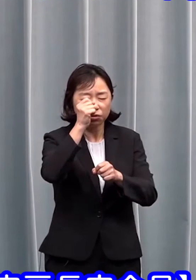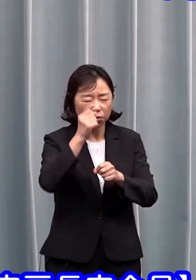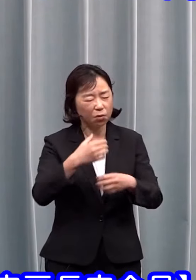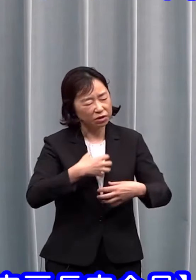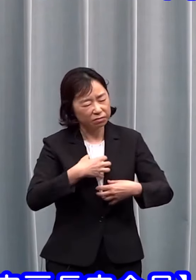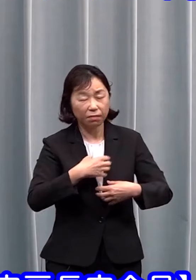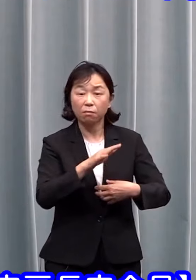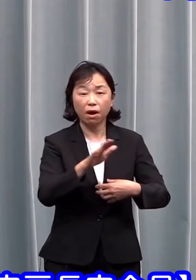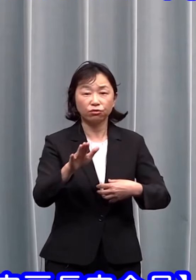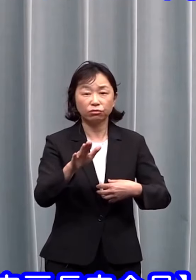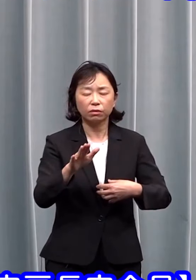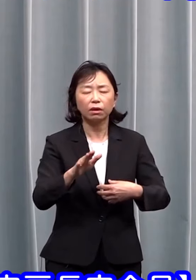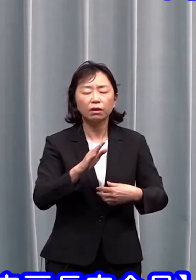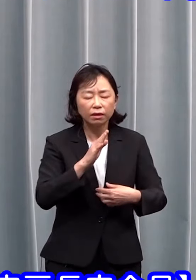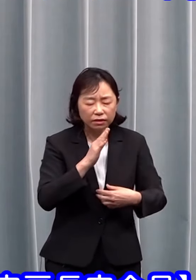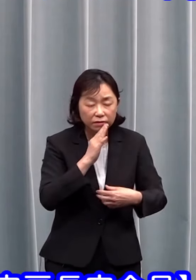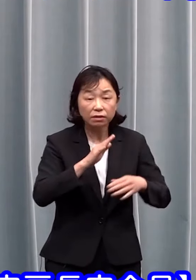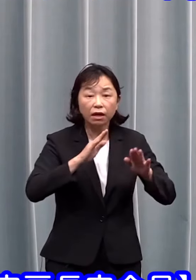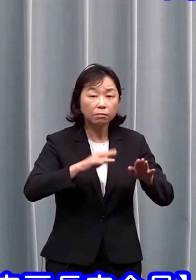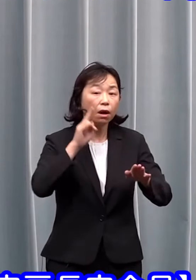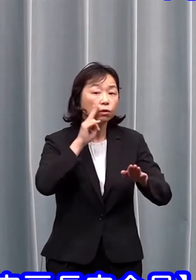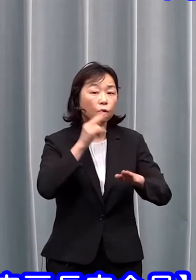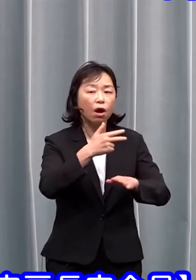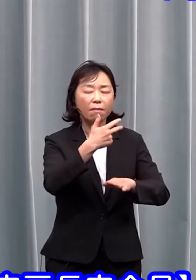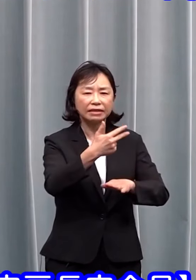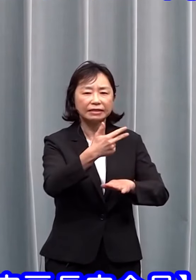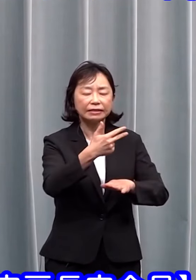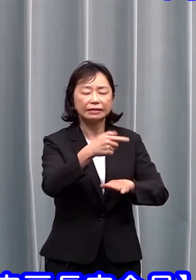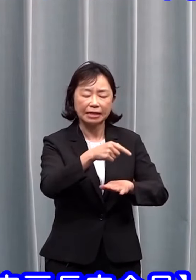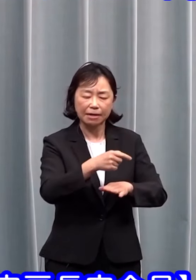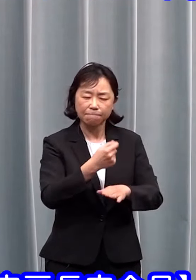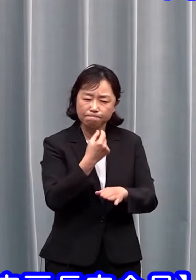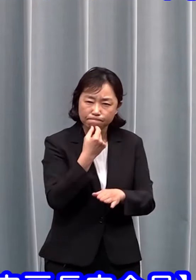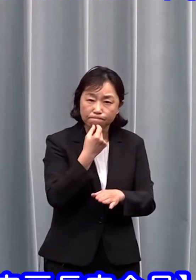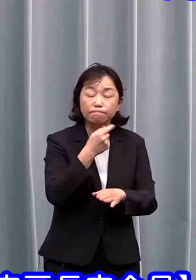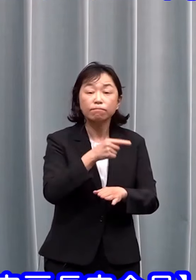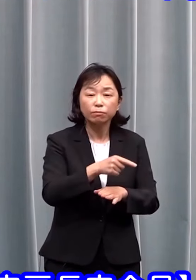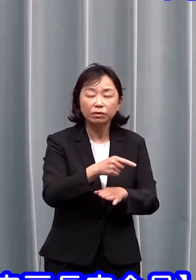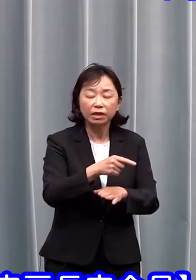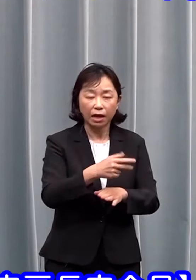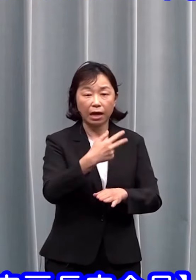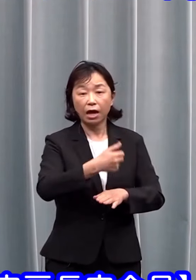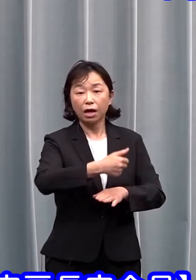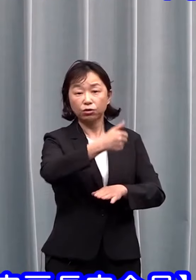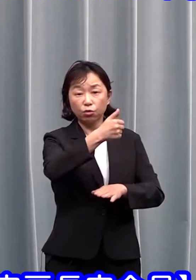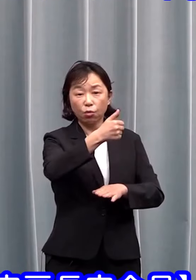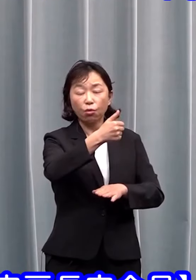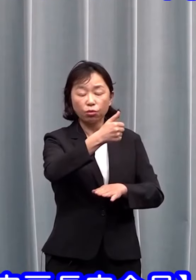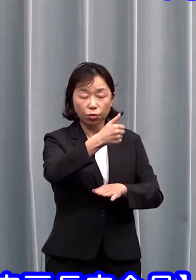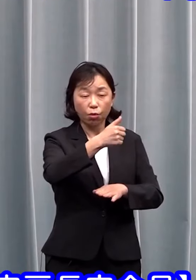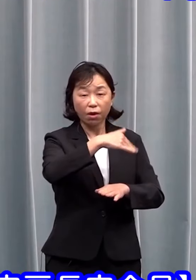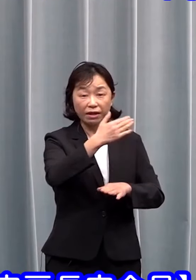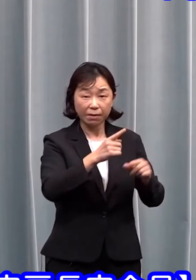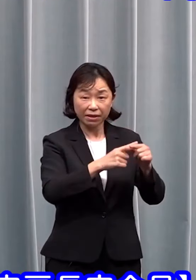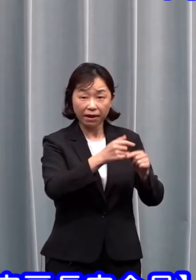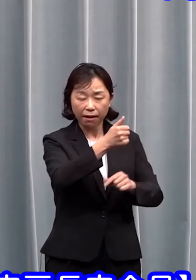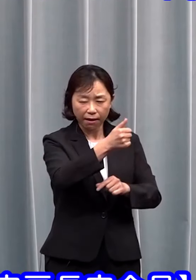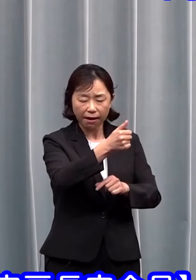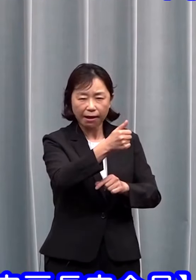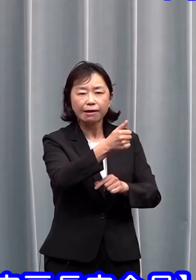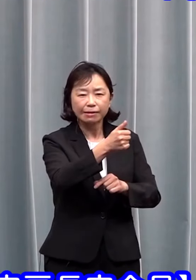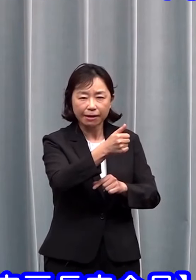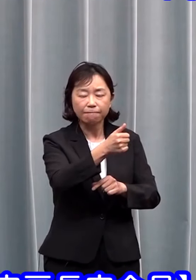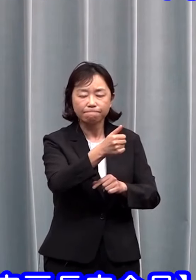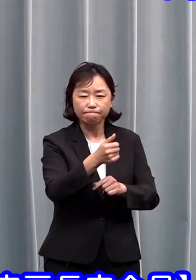。実際横浜市ではこういった依存症への懸念から、最終的には市長選で選ばれた山中市長が、このカジノから